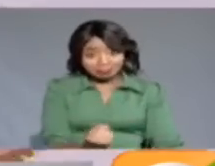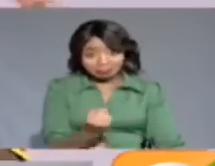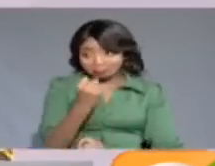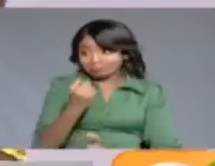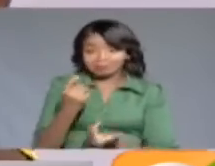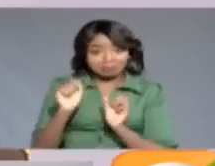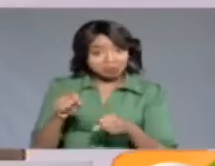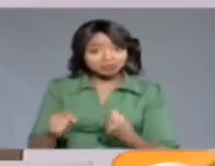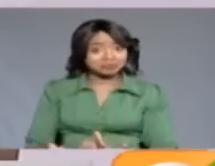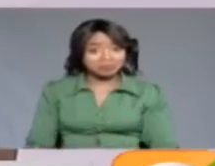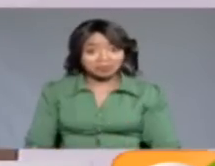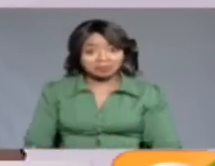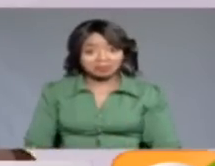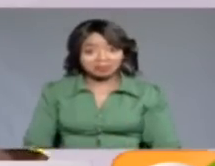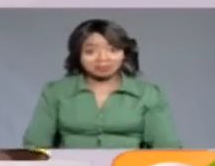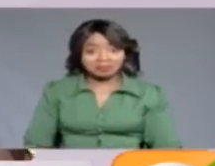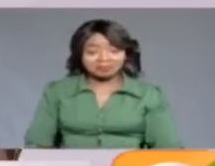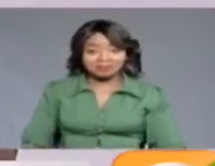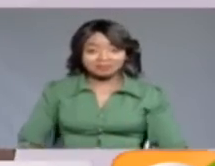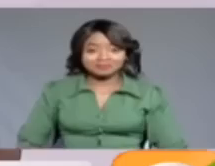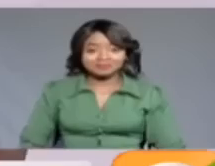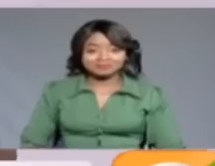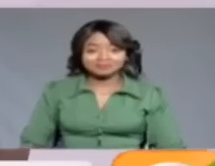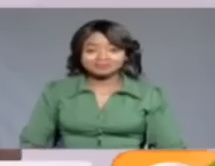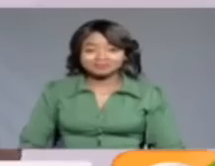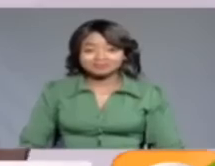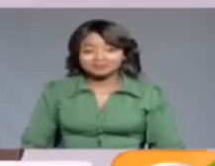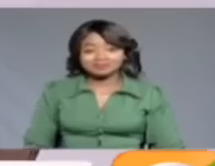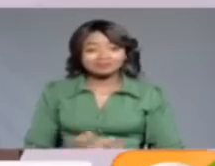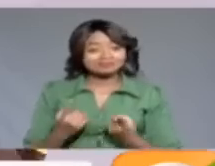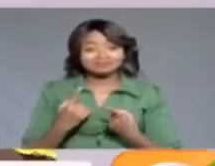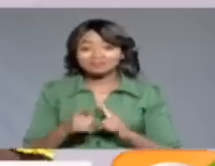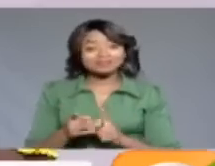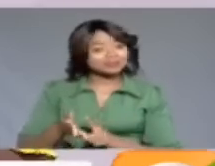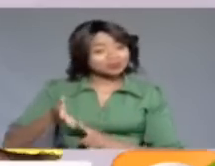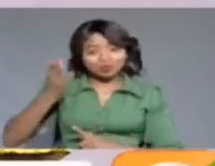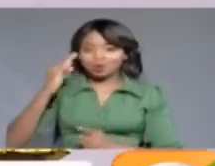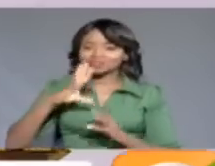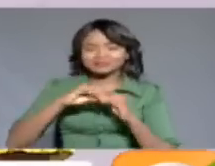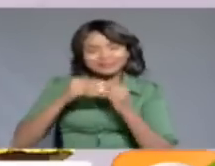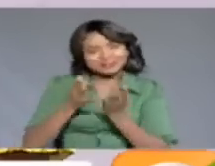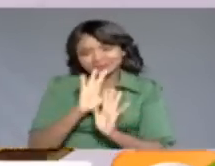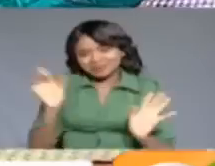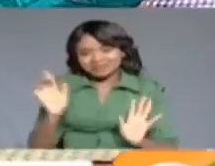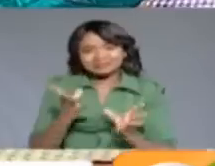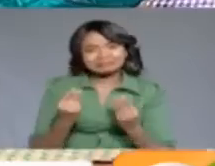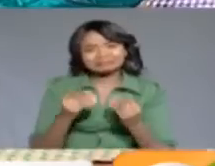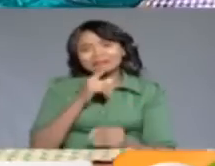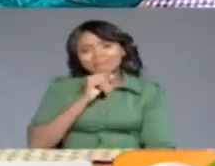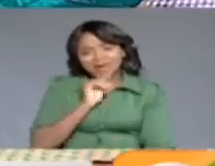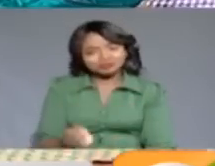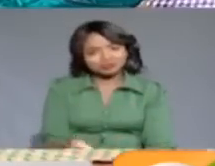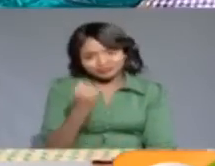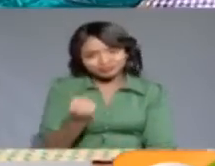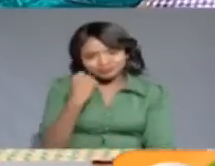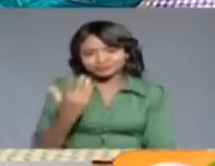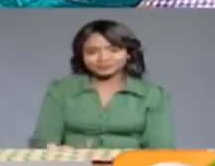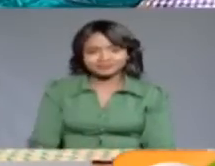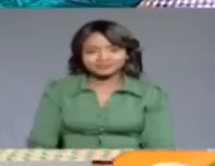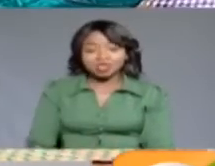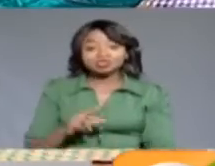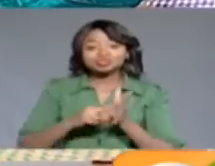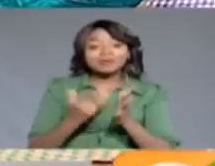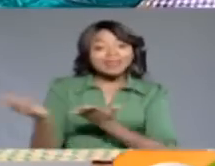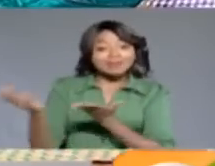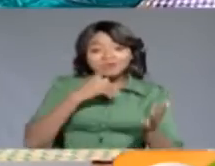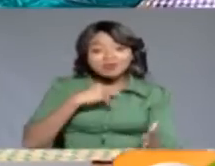itakuwa ku kama ambaye kimekomboka. Lakini ndio inavyokuwa, na Mungu mwenyewe aliumba hivyo. So makosa ni huyu mwanamke mwenyewe sasa amejiletea kwa nini? Makosa hata